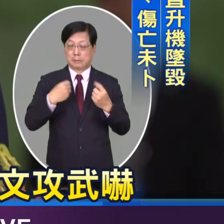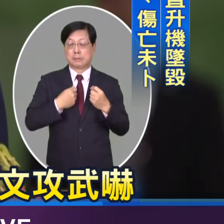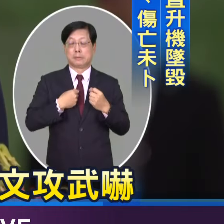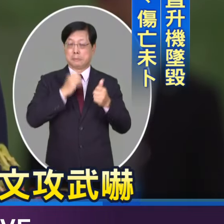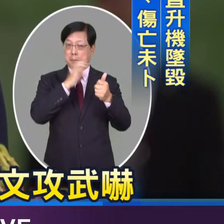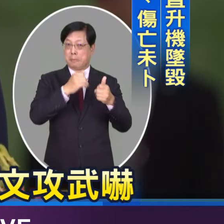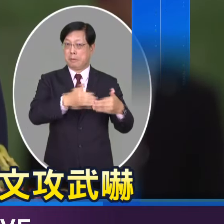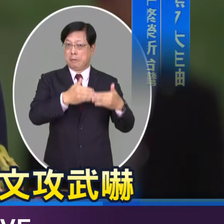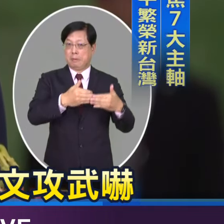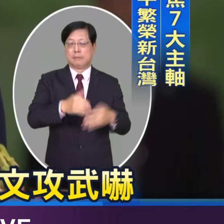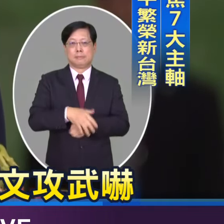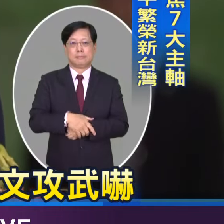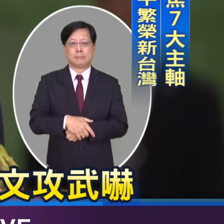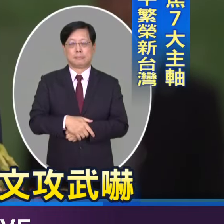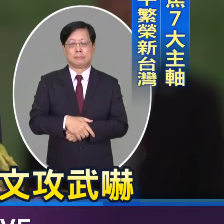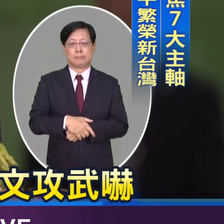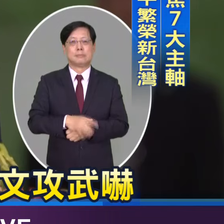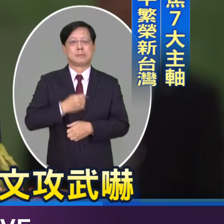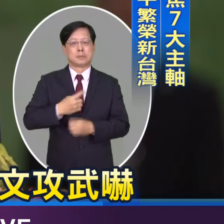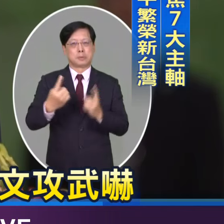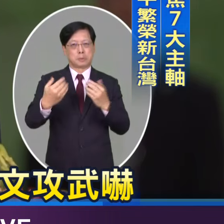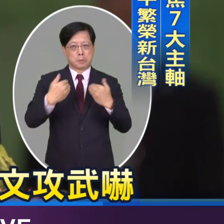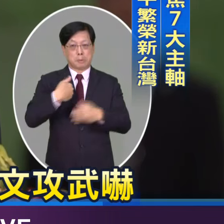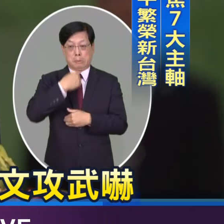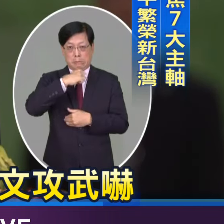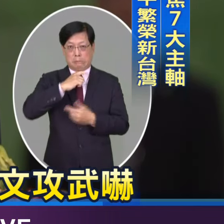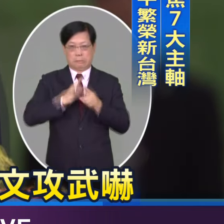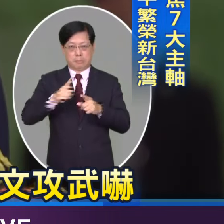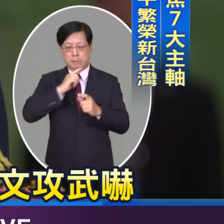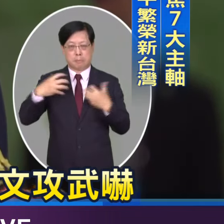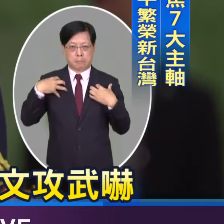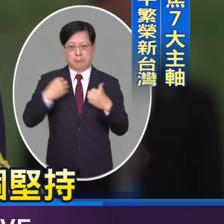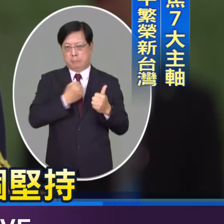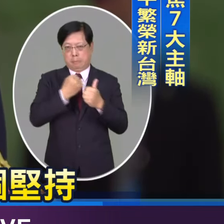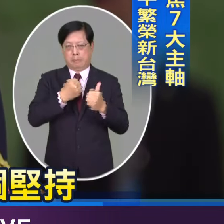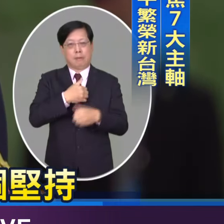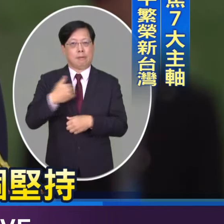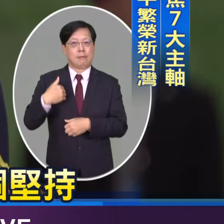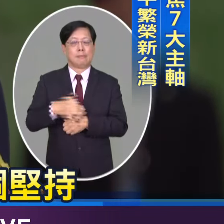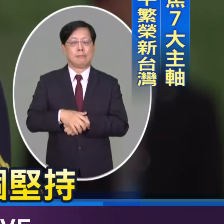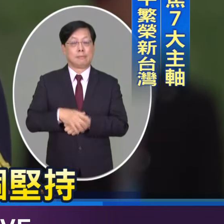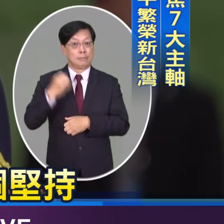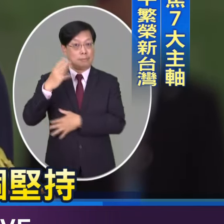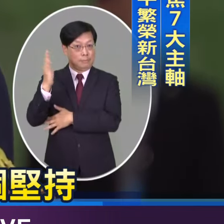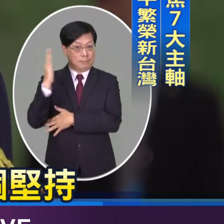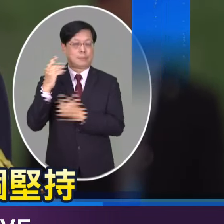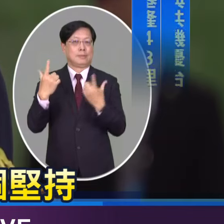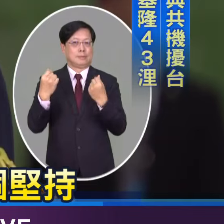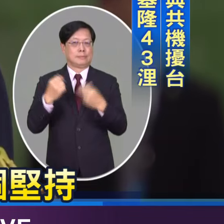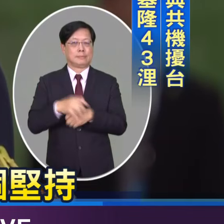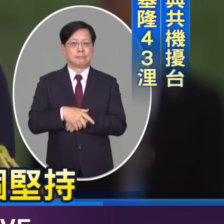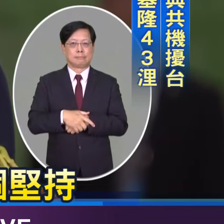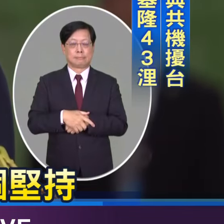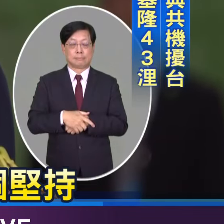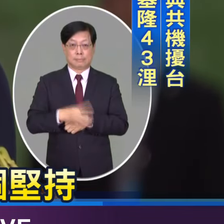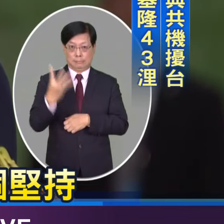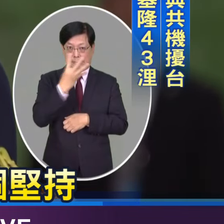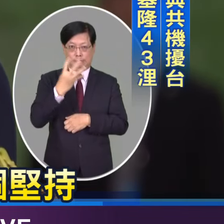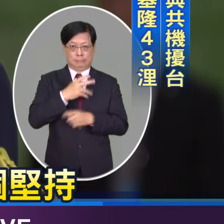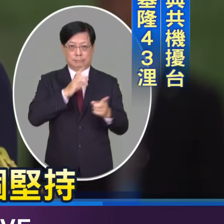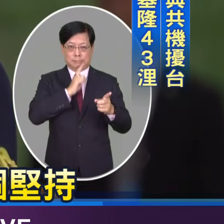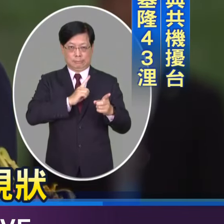国停止对台湾文攻武吓，新政府将秉持四个坚